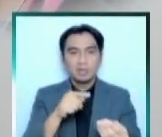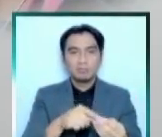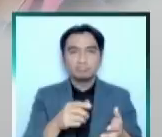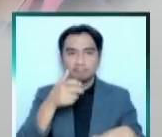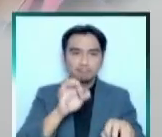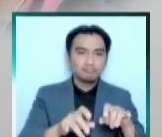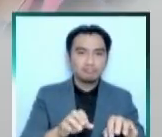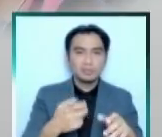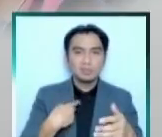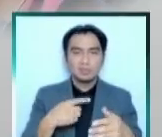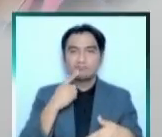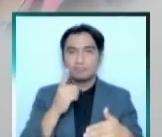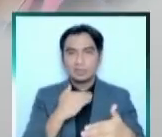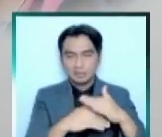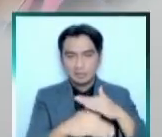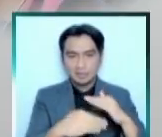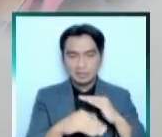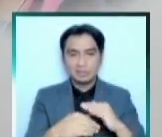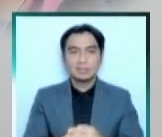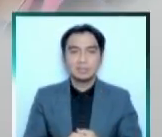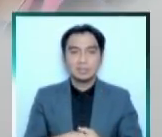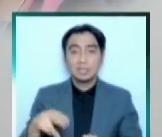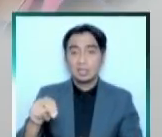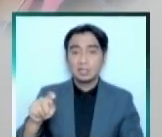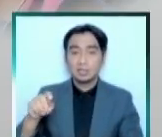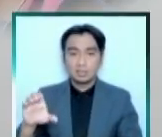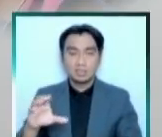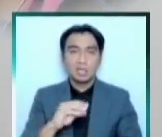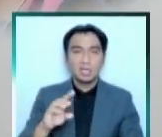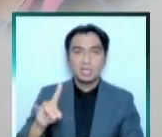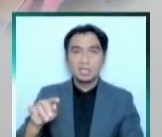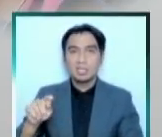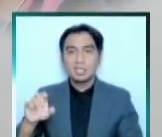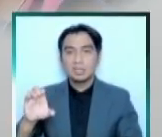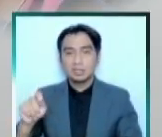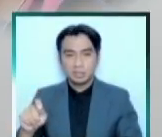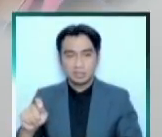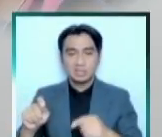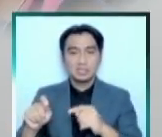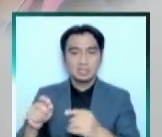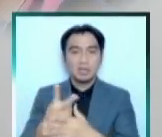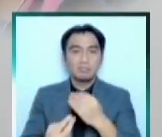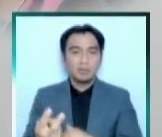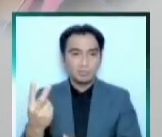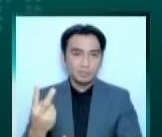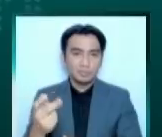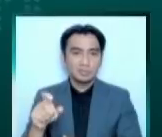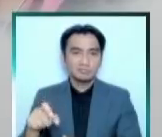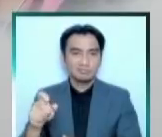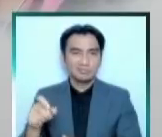sa National Telecommunications Commission o NTC at Department of Information and Communications Technology o